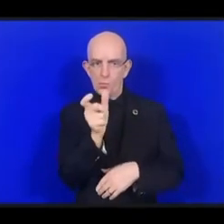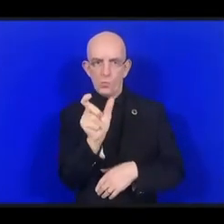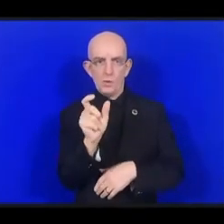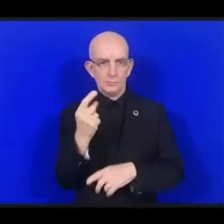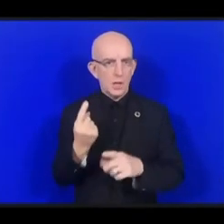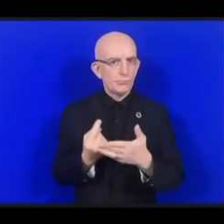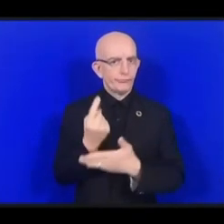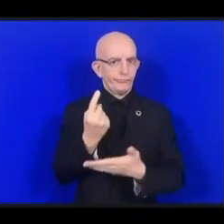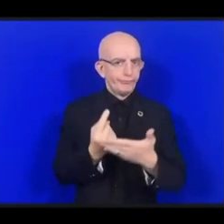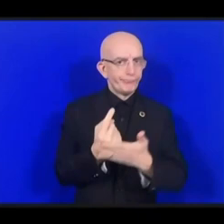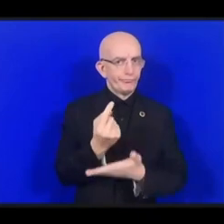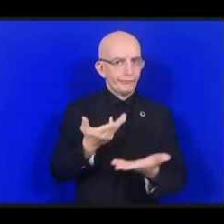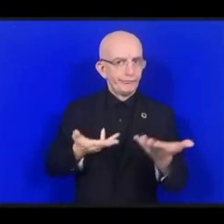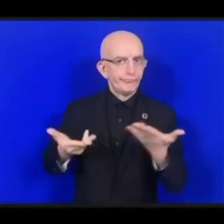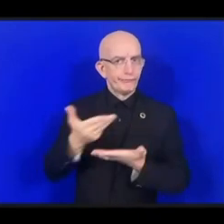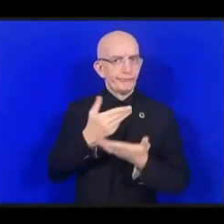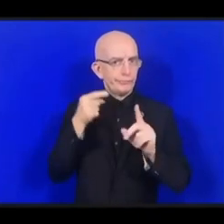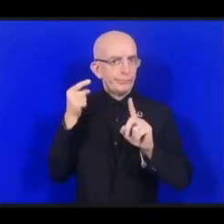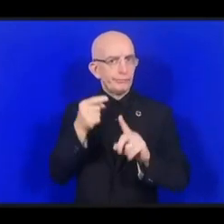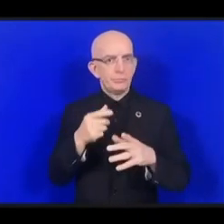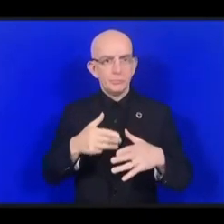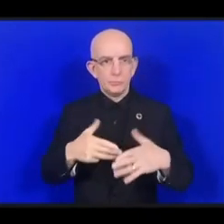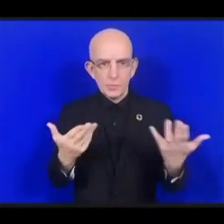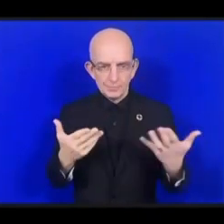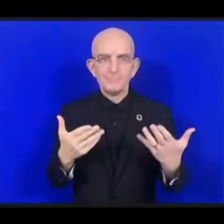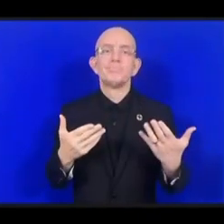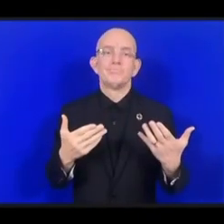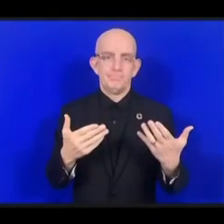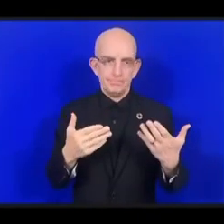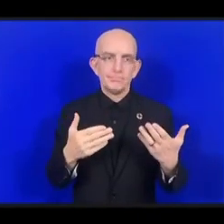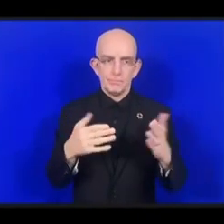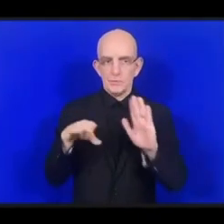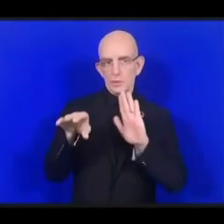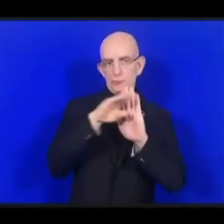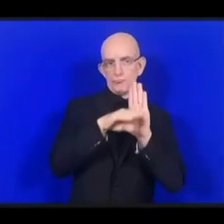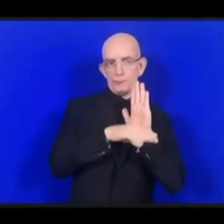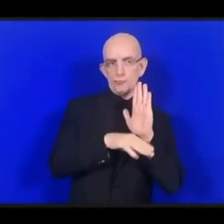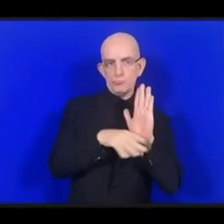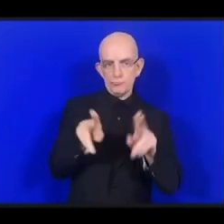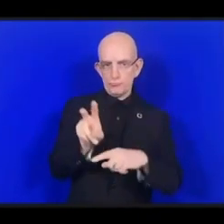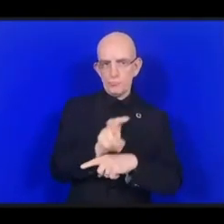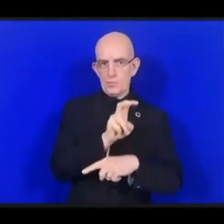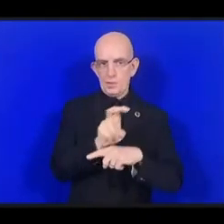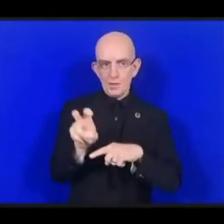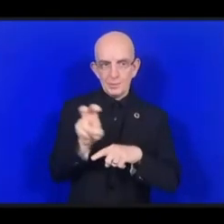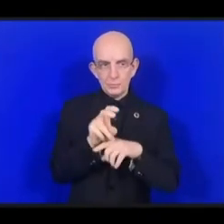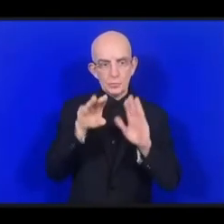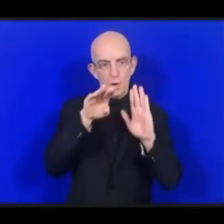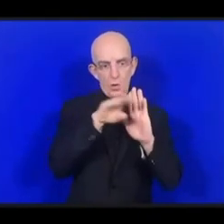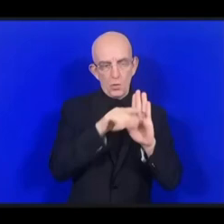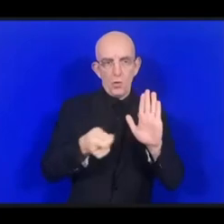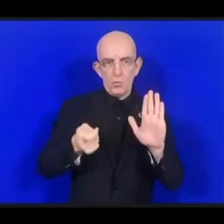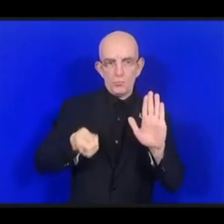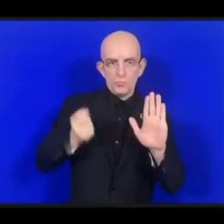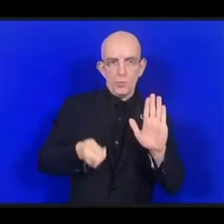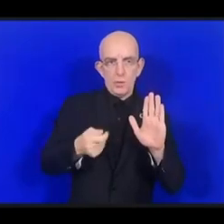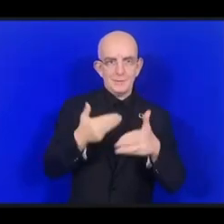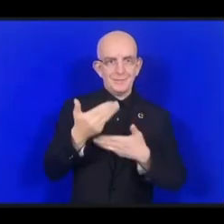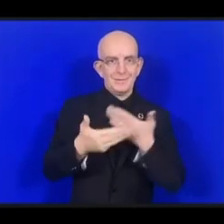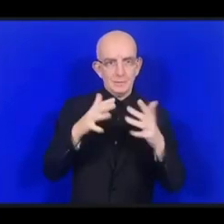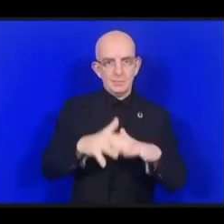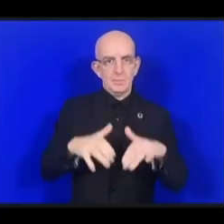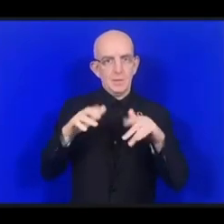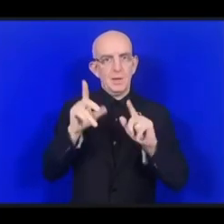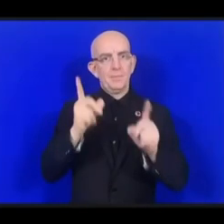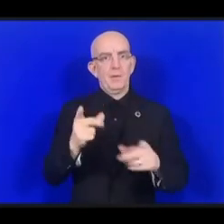責任によっていますしまた一方で国の利益えというものを保護する